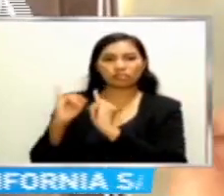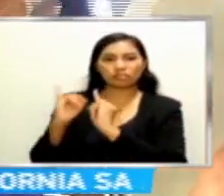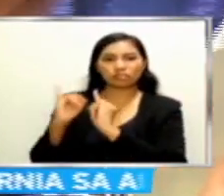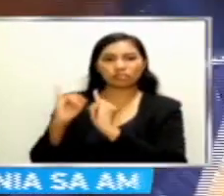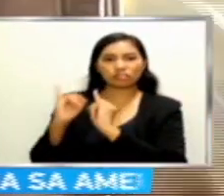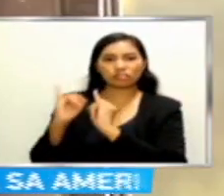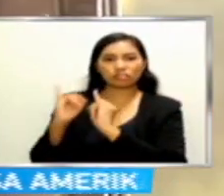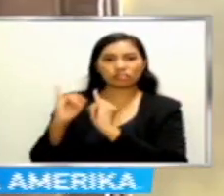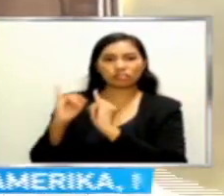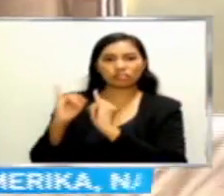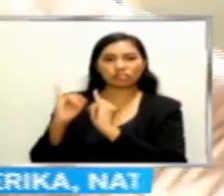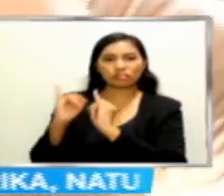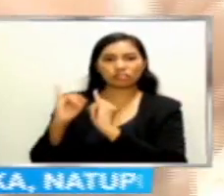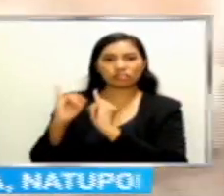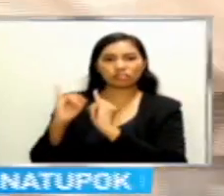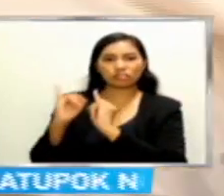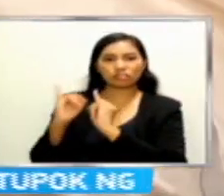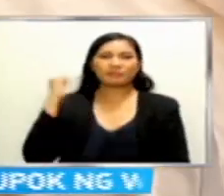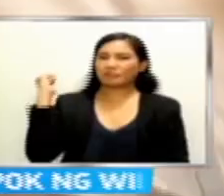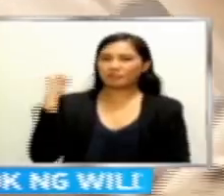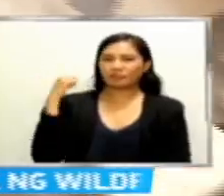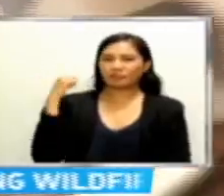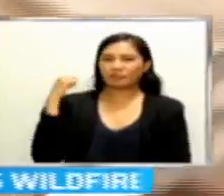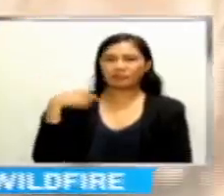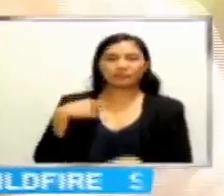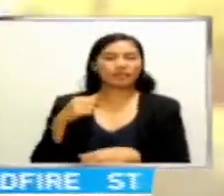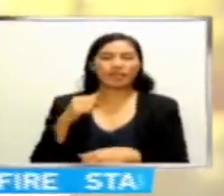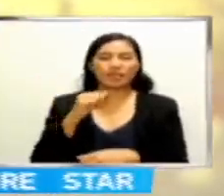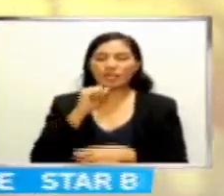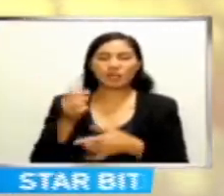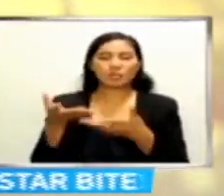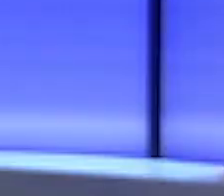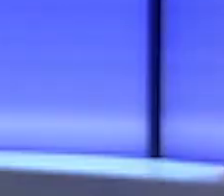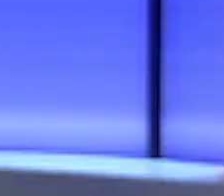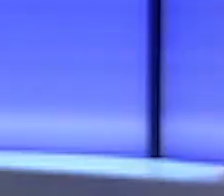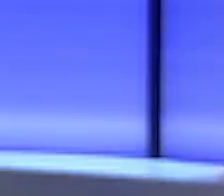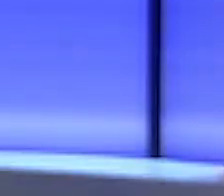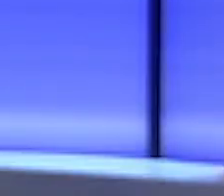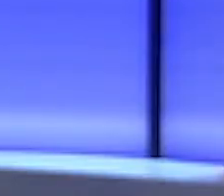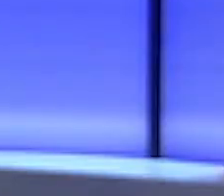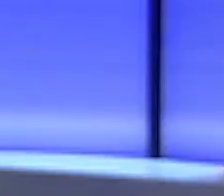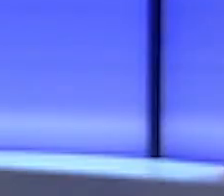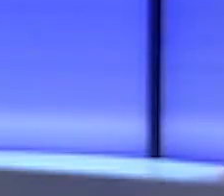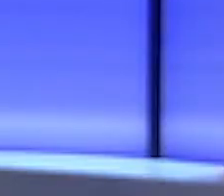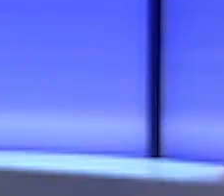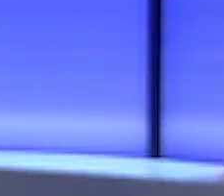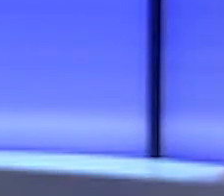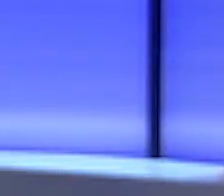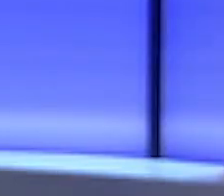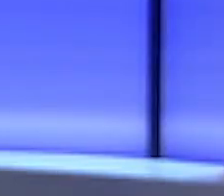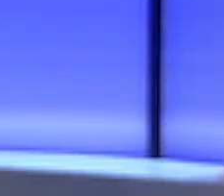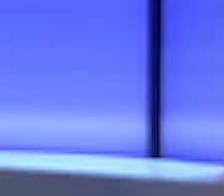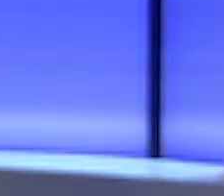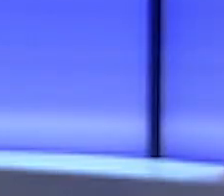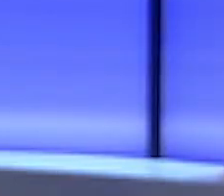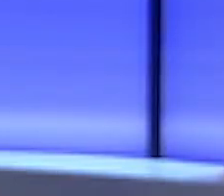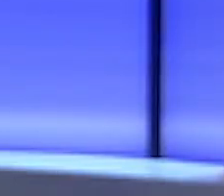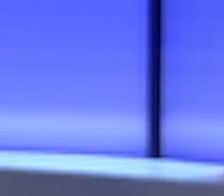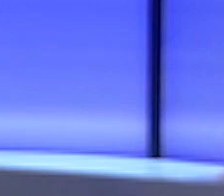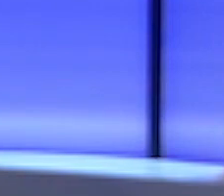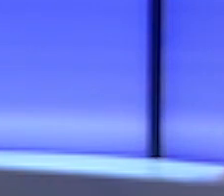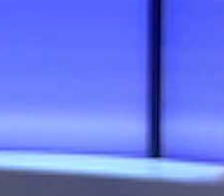tumanggi na siyang magsalita. Mai Bermudez, GMA News. Good news mga kapuso! Maaari niyong mapanood